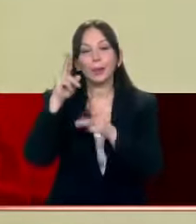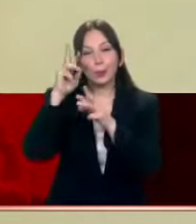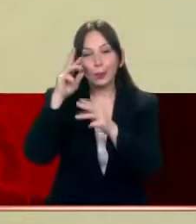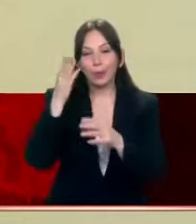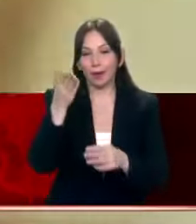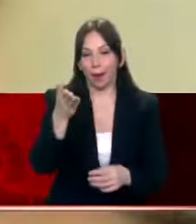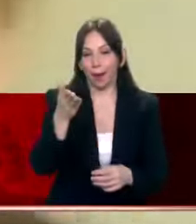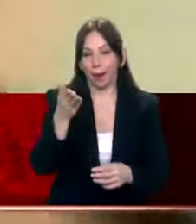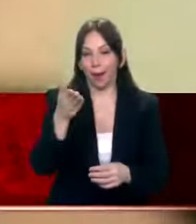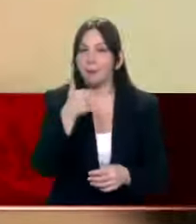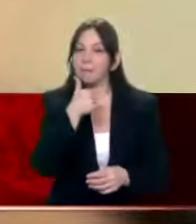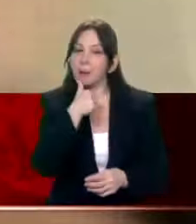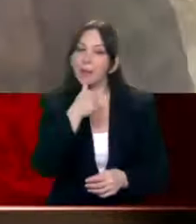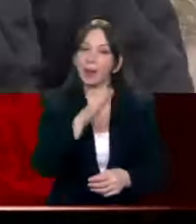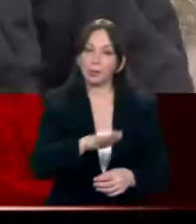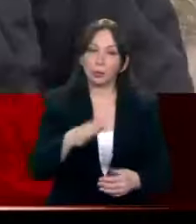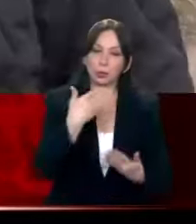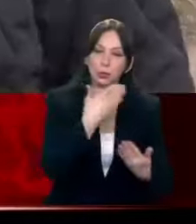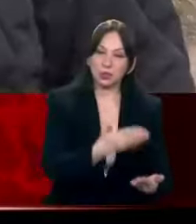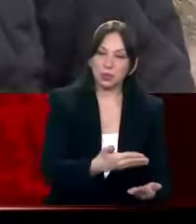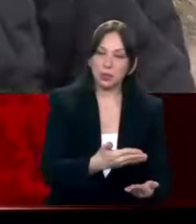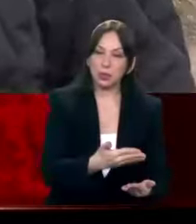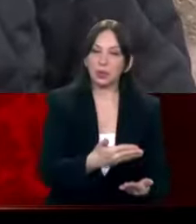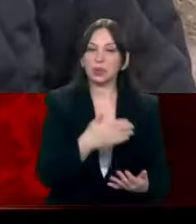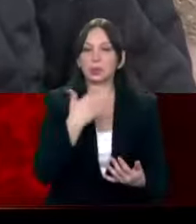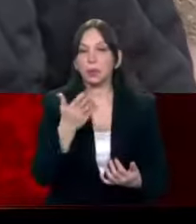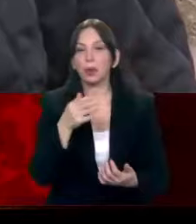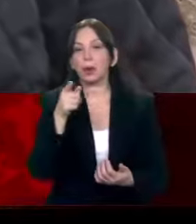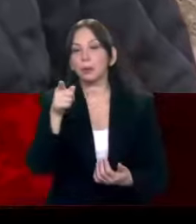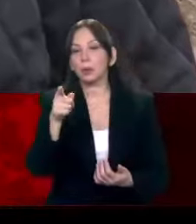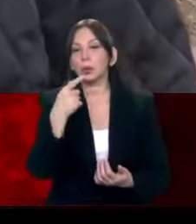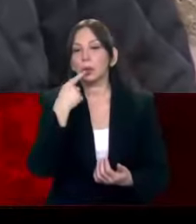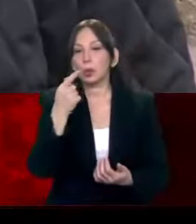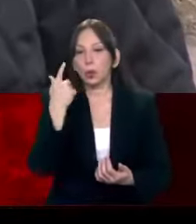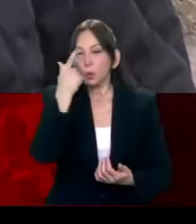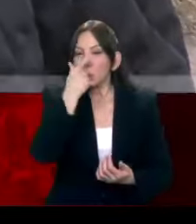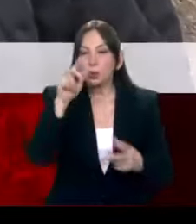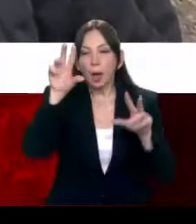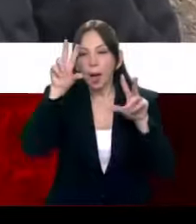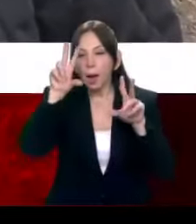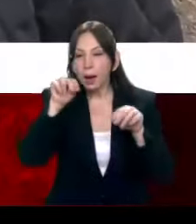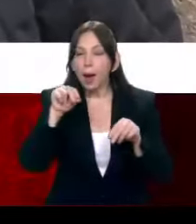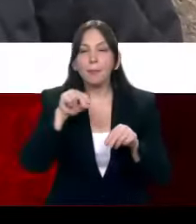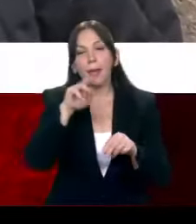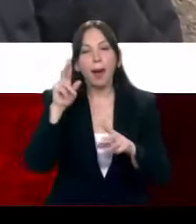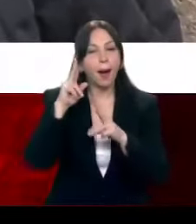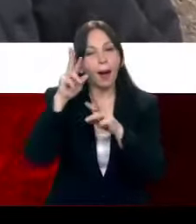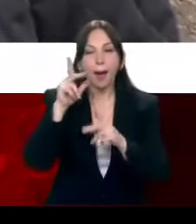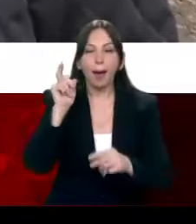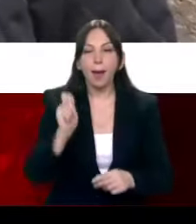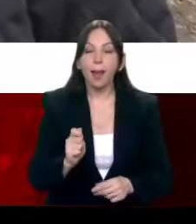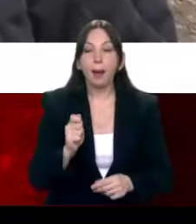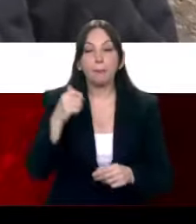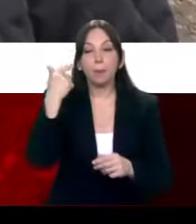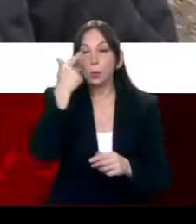diliyorum. Sana da tatlı rüyalar baba. Herkes böyle bir gözünü kapatsın. En sevdiği iki ya da üç kişiyi bir hayal etsin sadece ya.